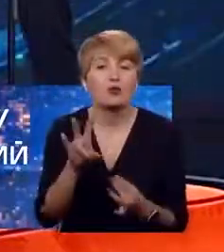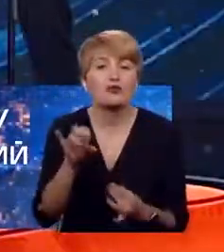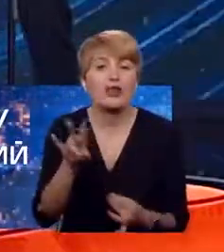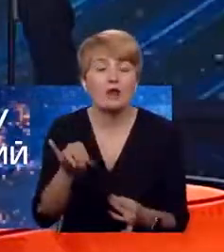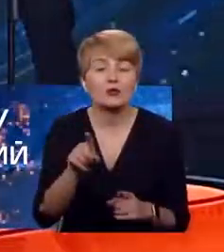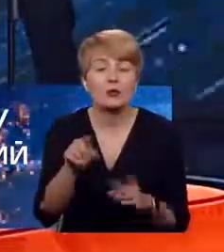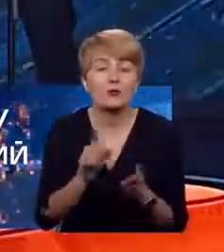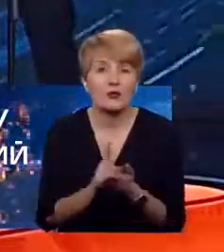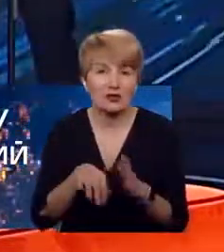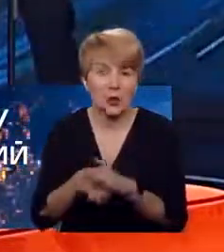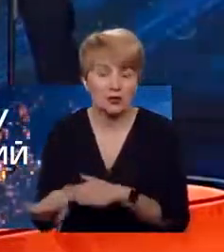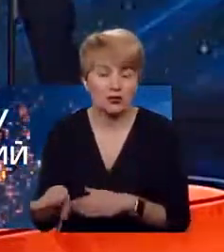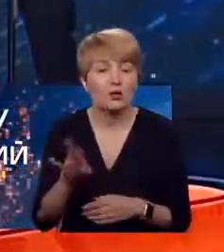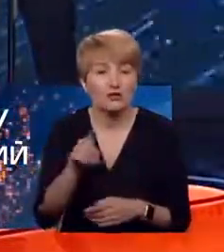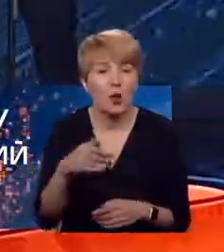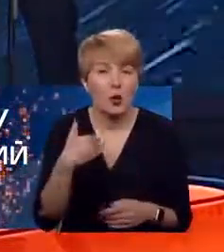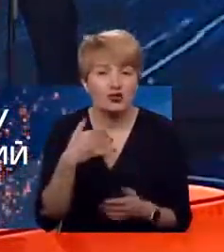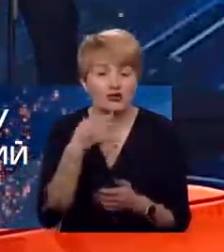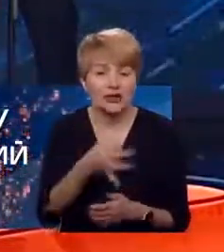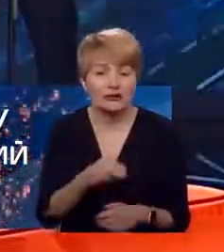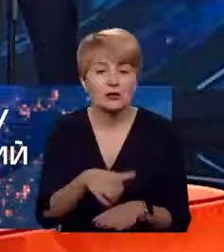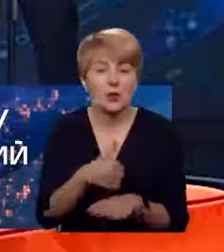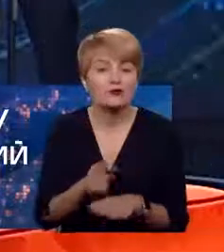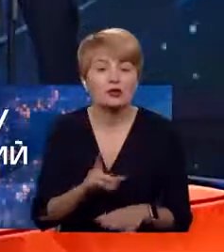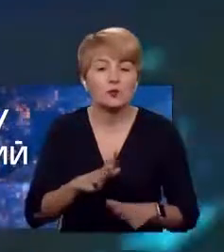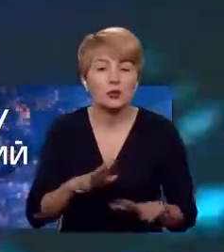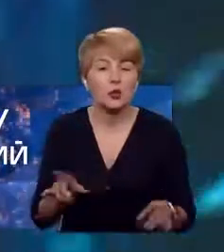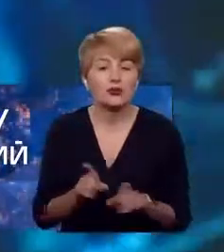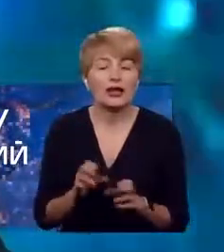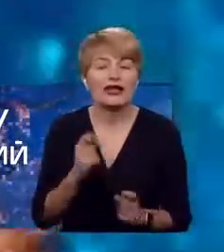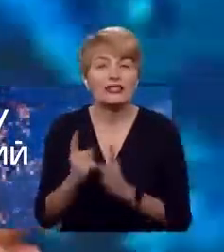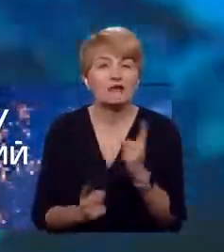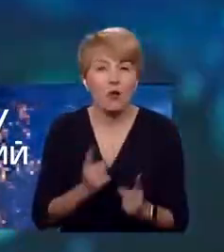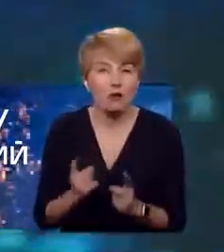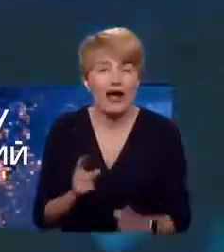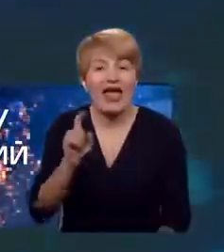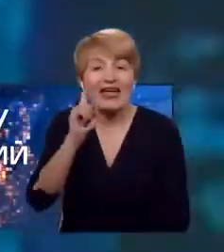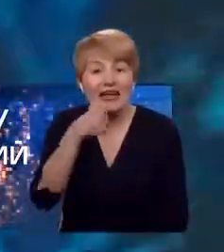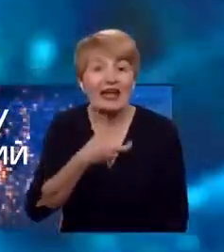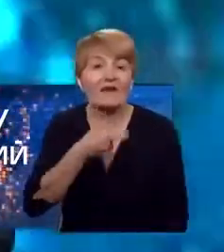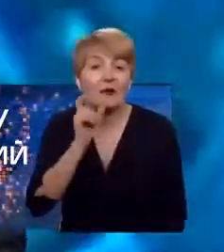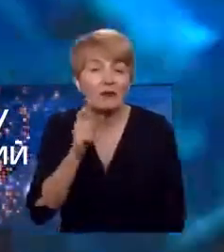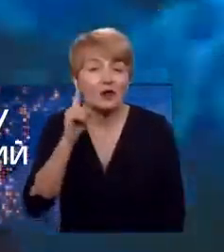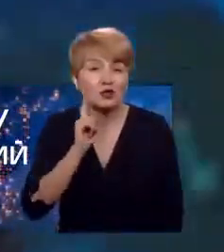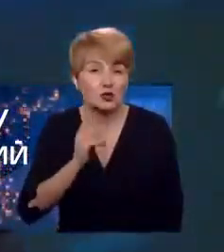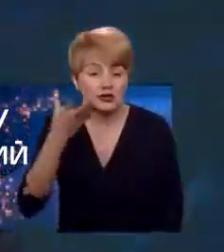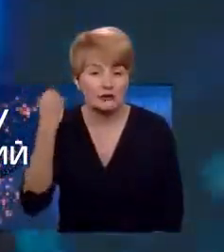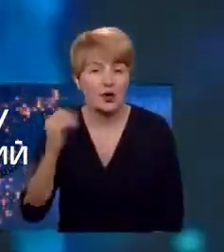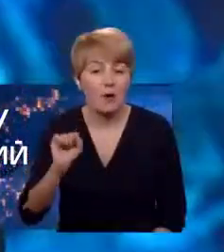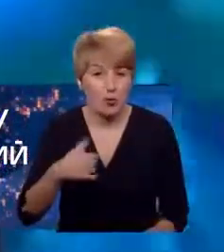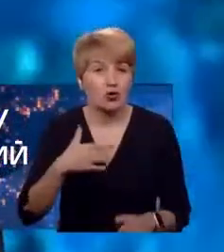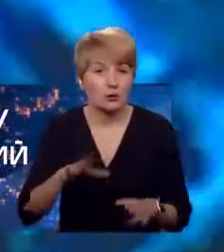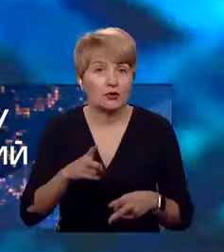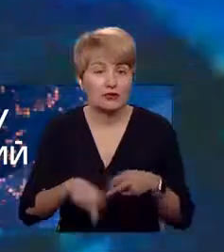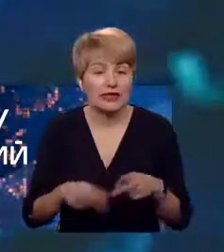вона має йти, але вона хоче сказати. Головне, щоб не було так, як з реформою. Гірке випили, а солодке забули. Можна ми закінчимо потім це